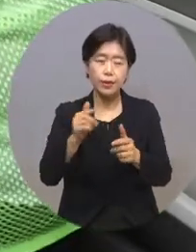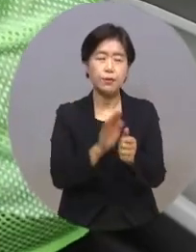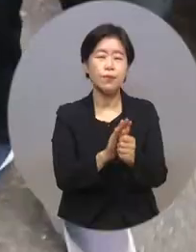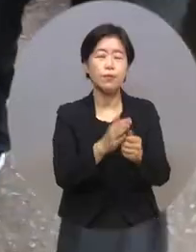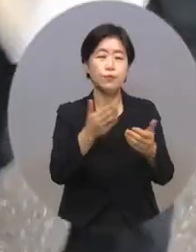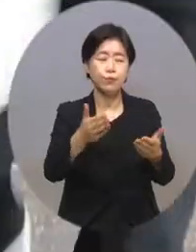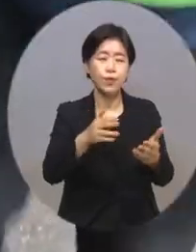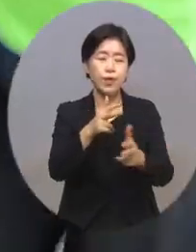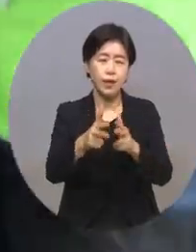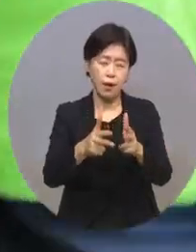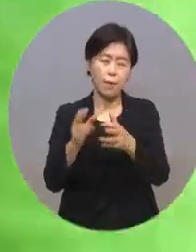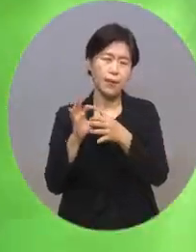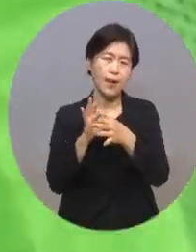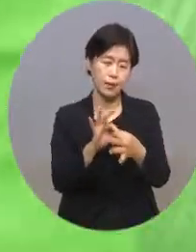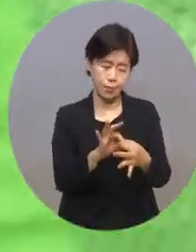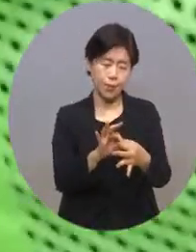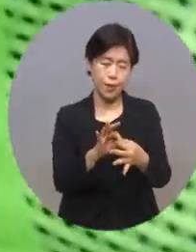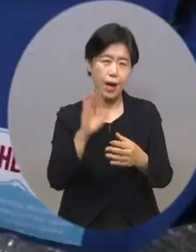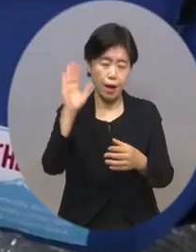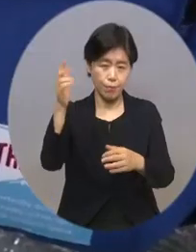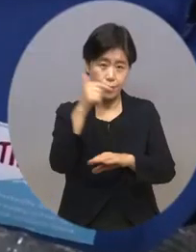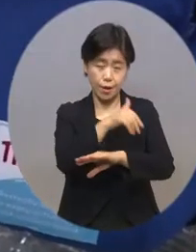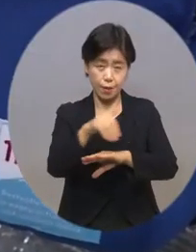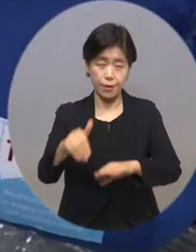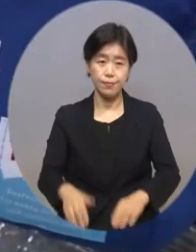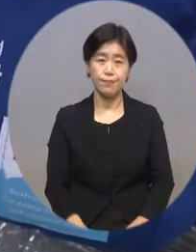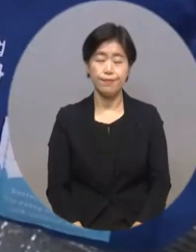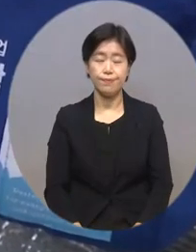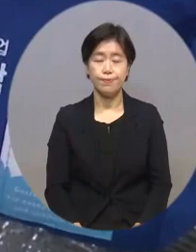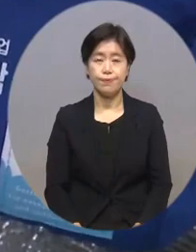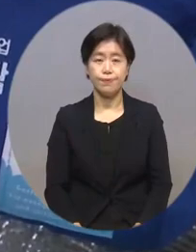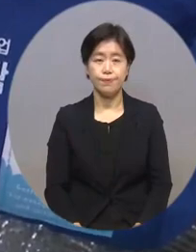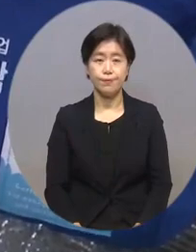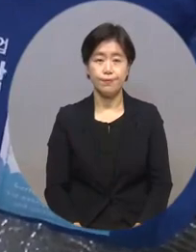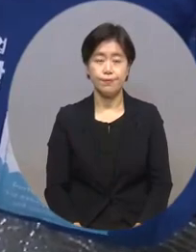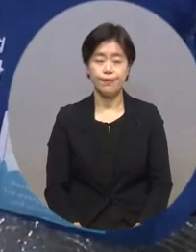역할을 파 해 나갈 계획입니다 복지 tv 뉴스 역시 미야